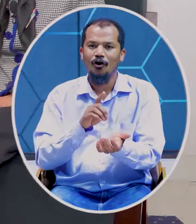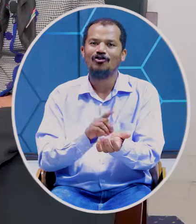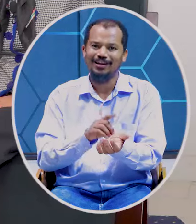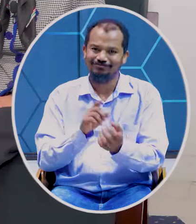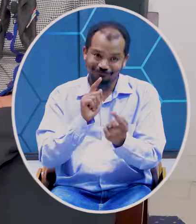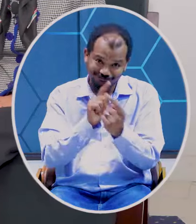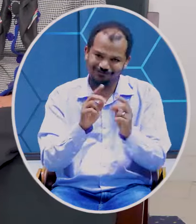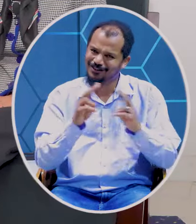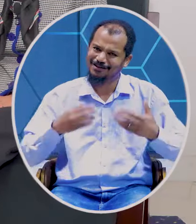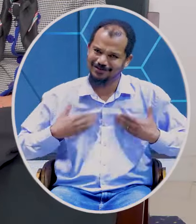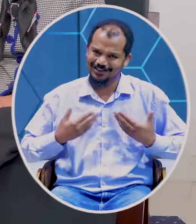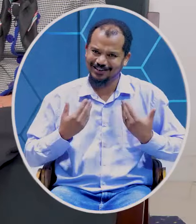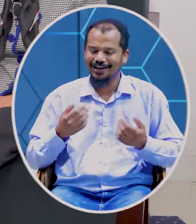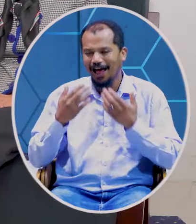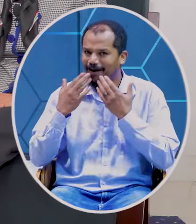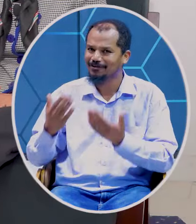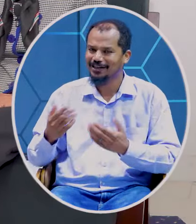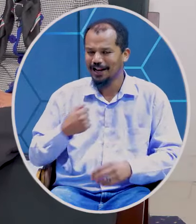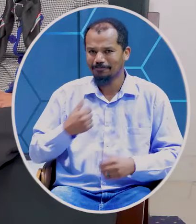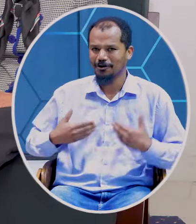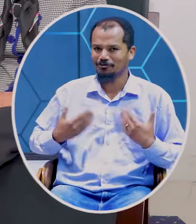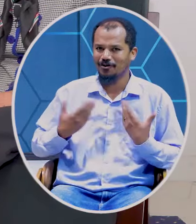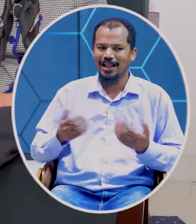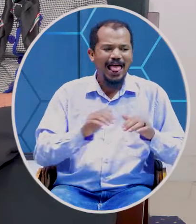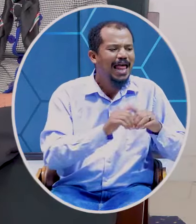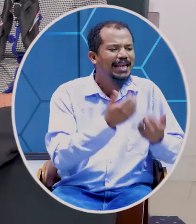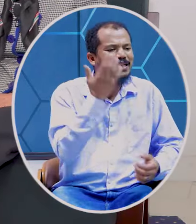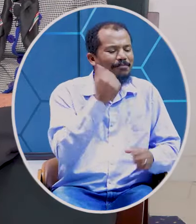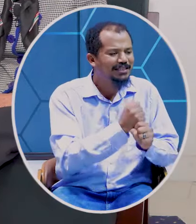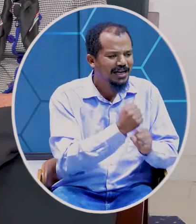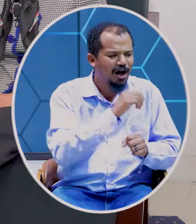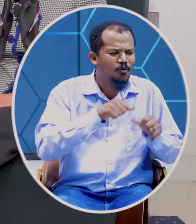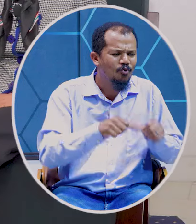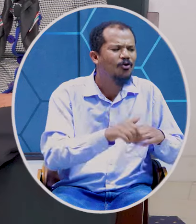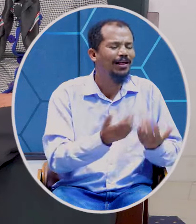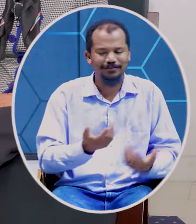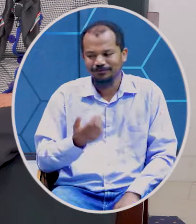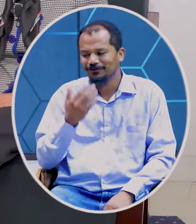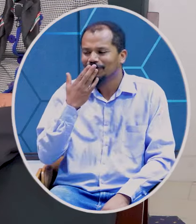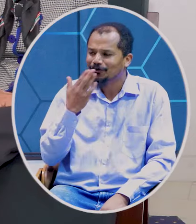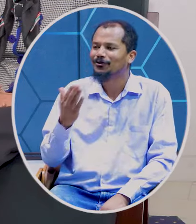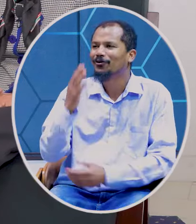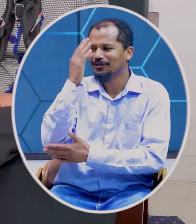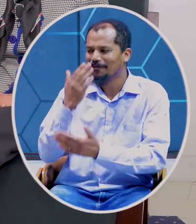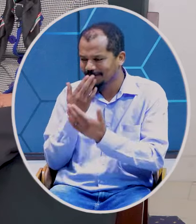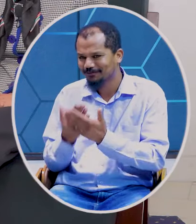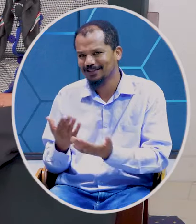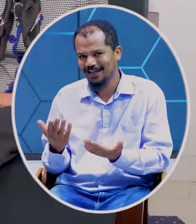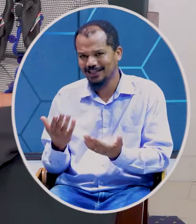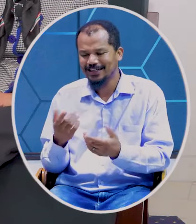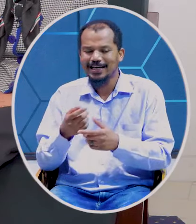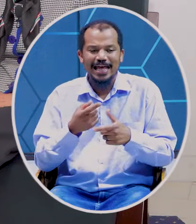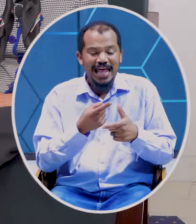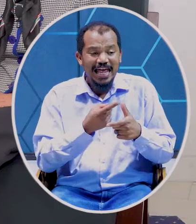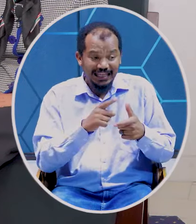ዶክተር፣ ስለተገናኘን በጣም ደስ ብሎኛል። አመሰግናለሁ። እኔም ደስ ብሎኛል። እንዴት ነበር ስራ? እንዴት ነው ውሎ? ጥሩ ነው፣ እግዚአብሔር ይመስገን።